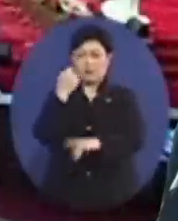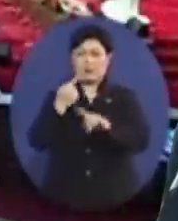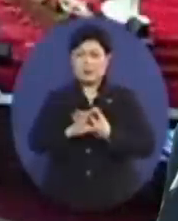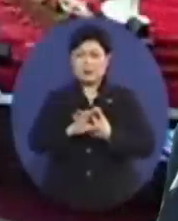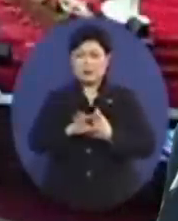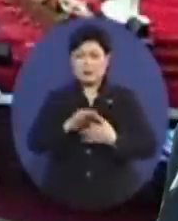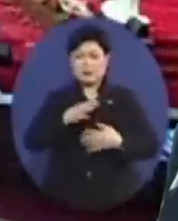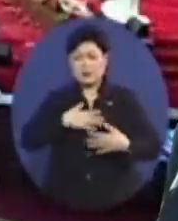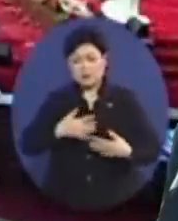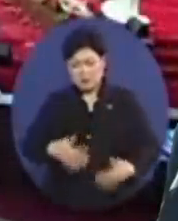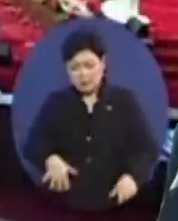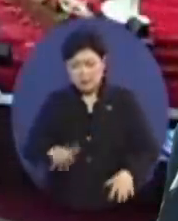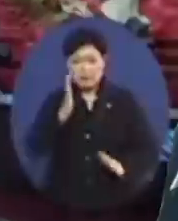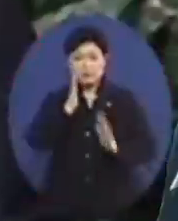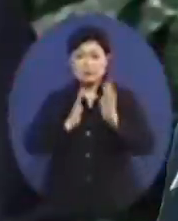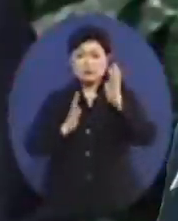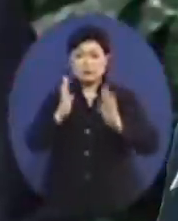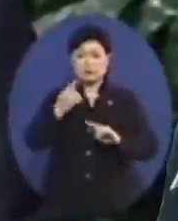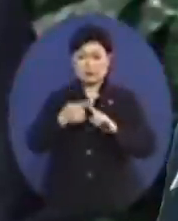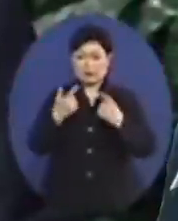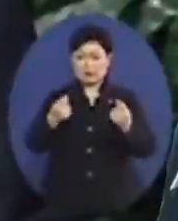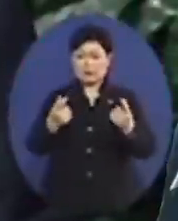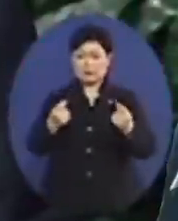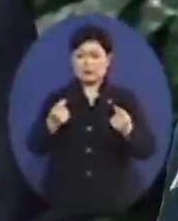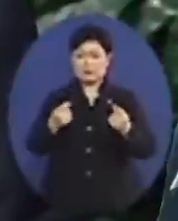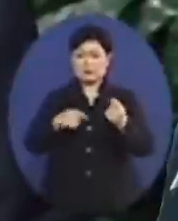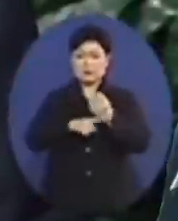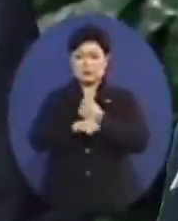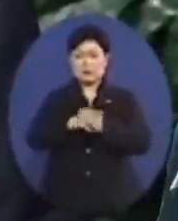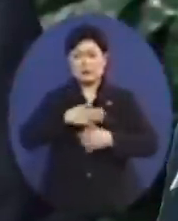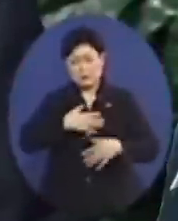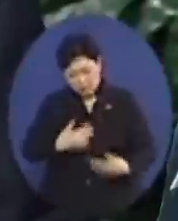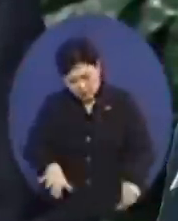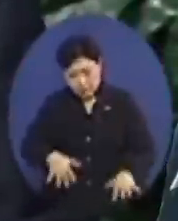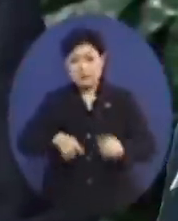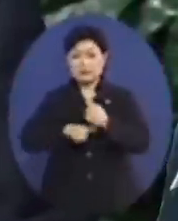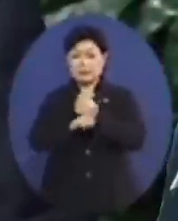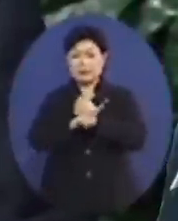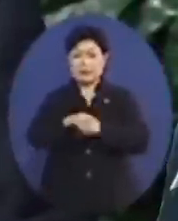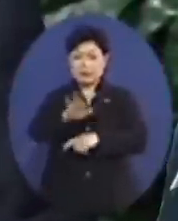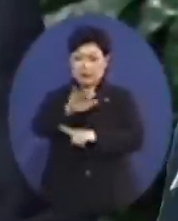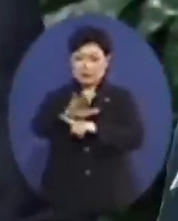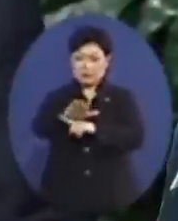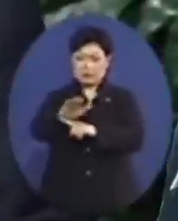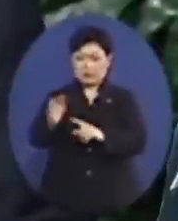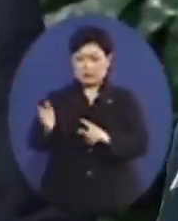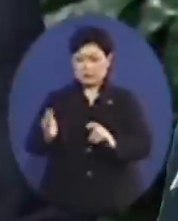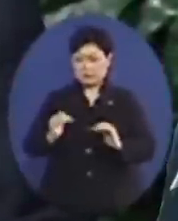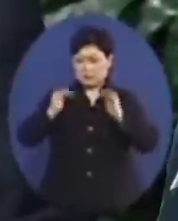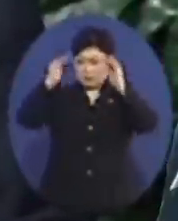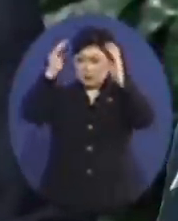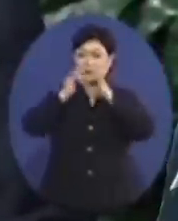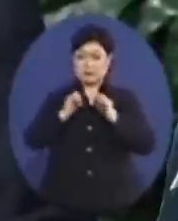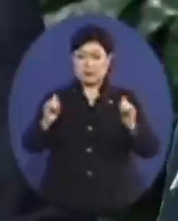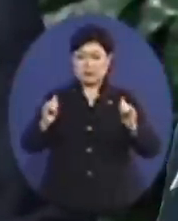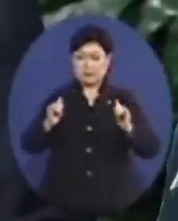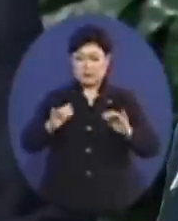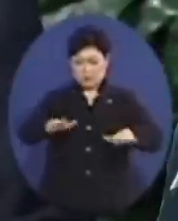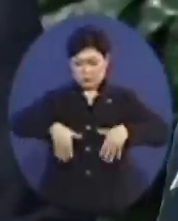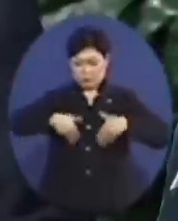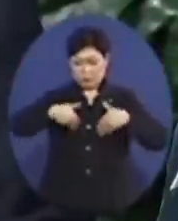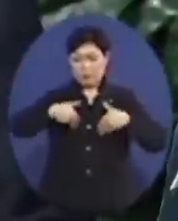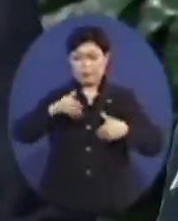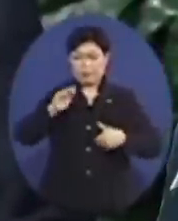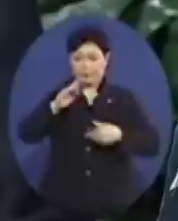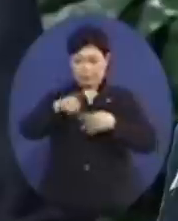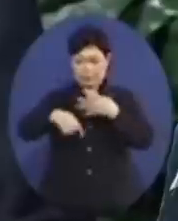비유컨대 연한 순이라는 것은 굉장히 허약함을 말합니다. 시골에서 자란 사람은 봄이 되면